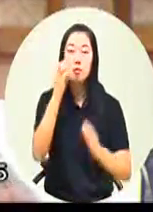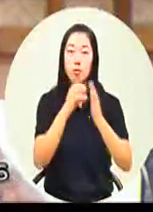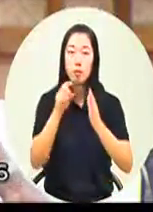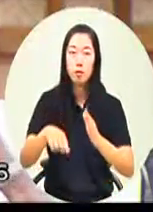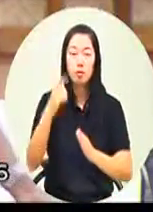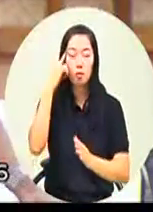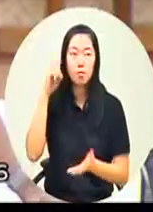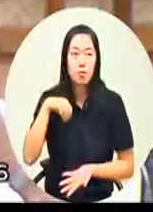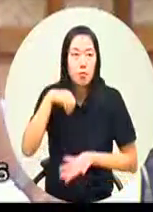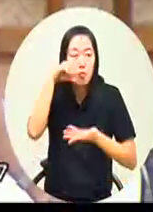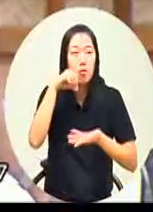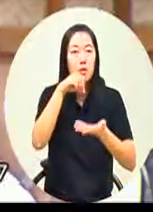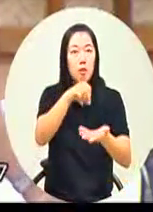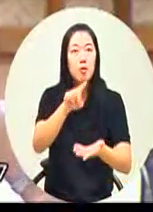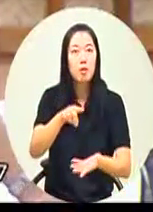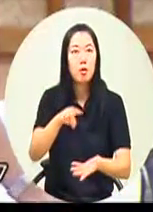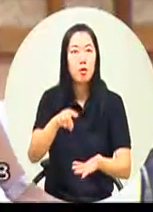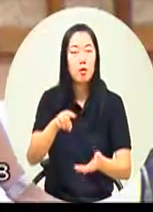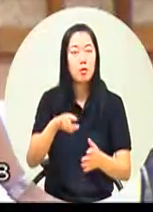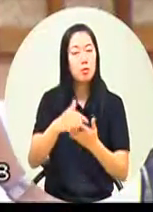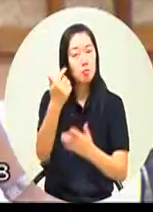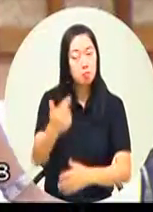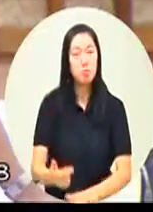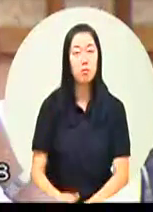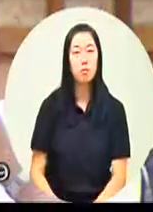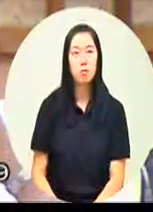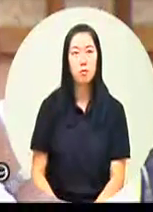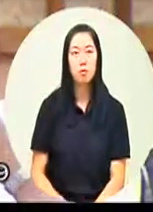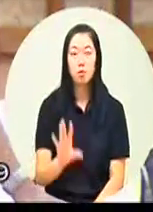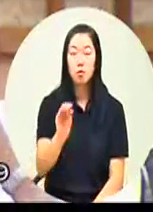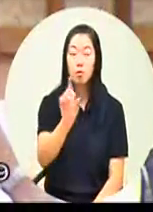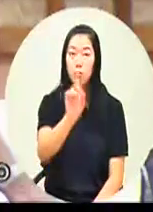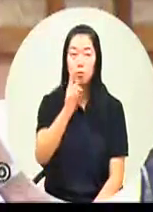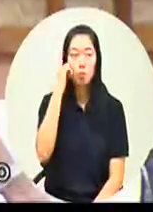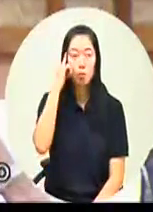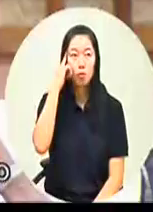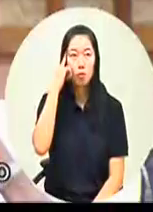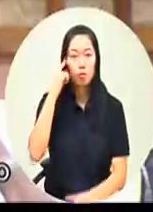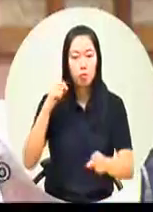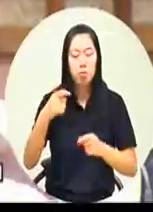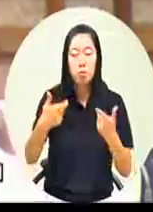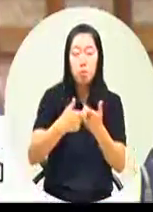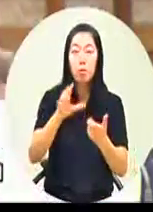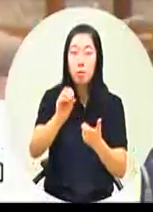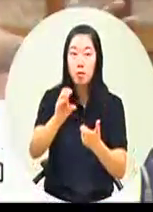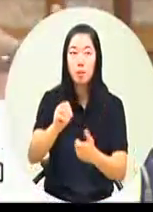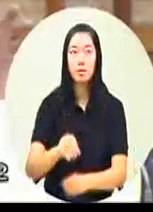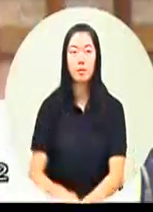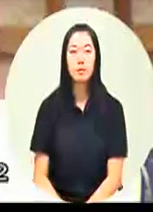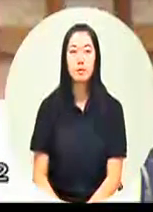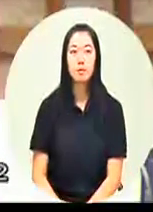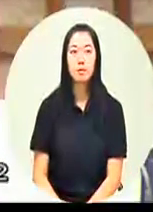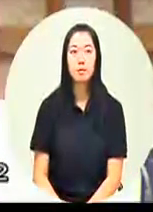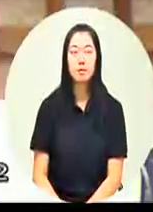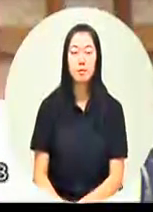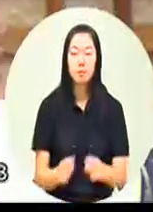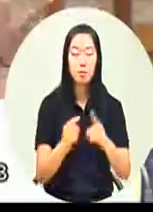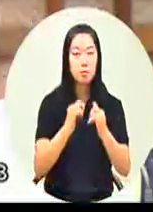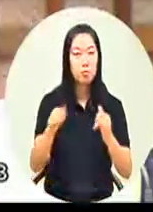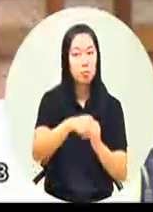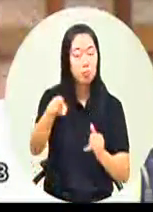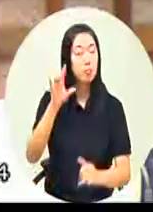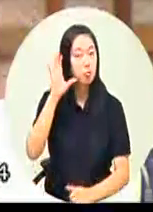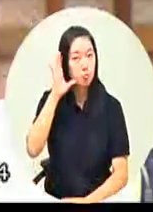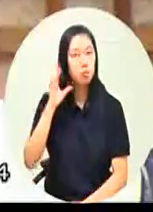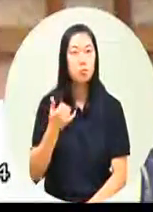在这个节骨眼，会不会慢了一点？有没有什么样的因应作为哈？简单答复一下来，让阮市民朋友大家关心一下哈，替咱的